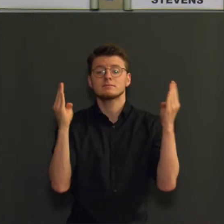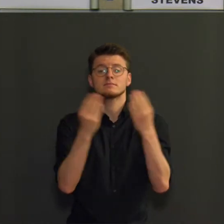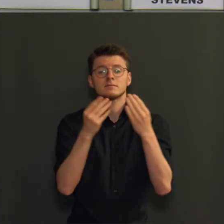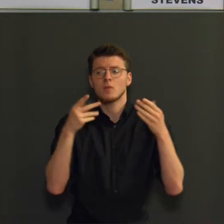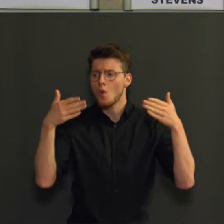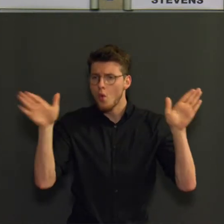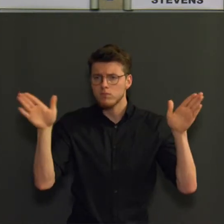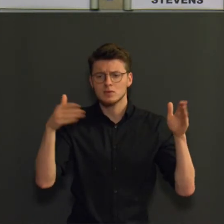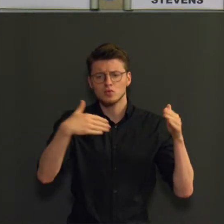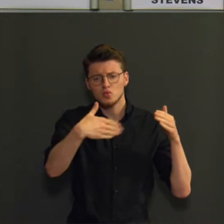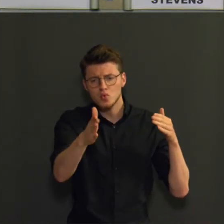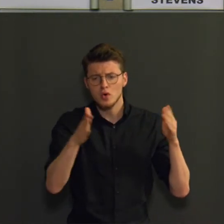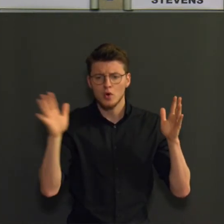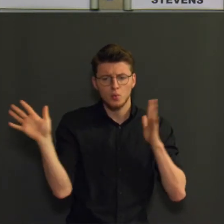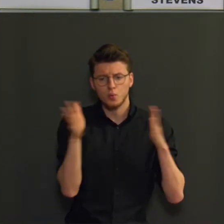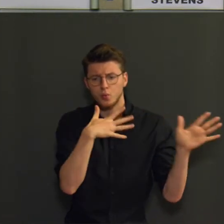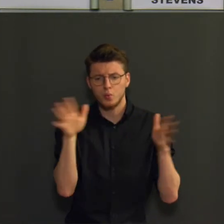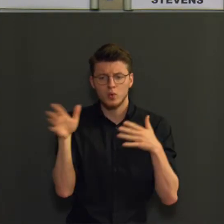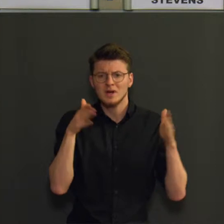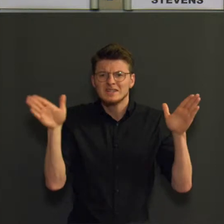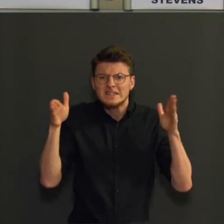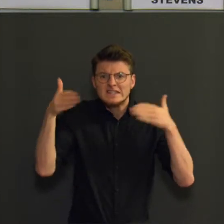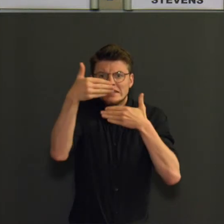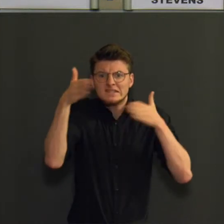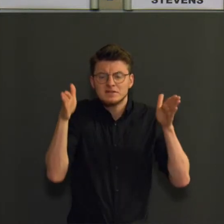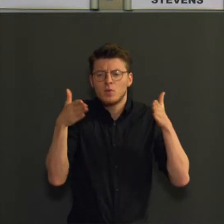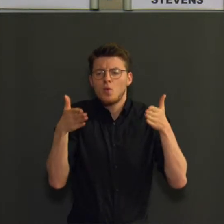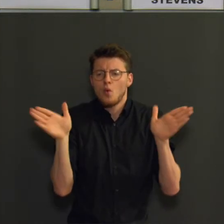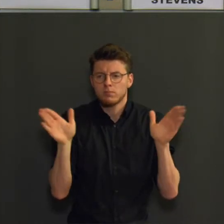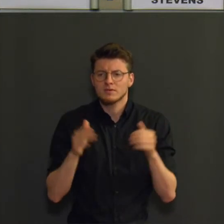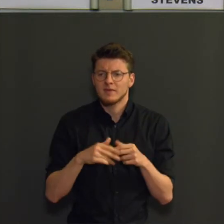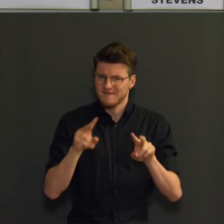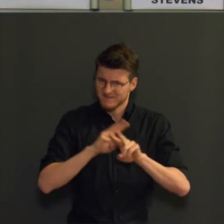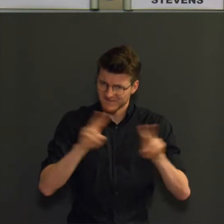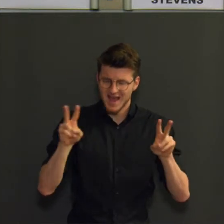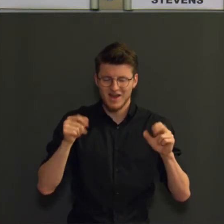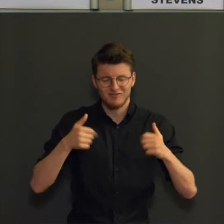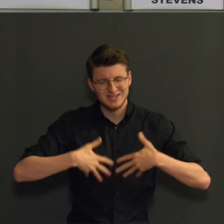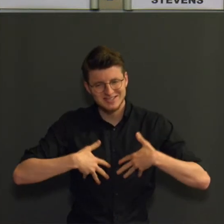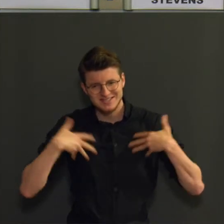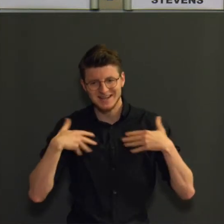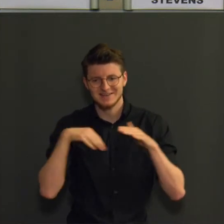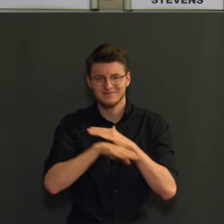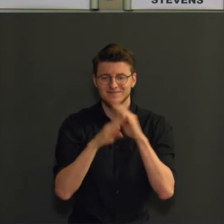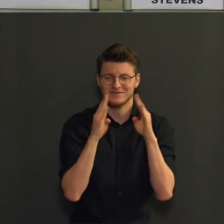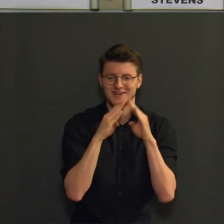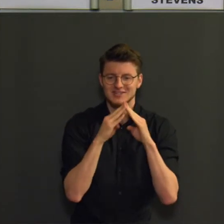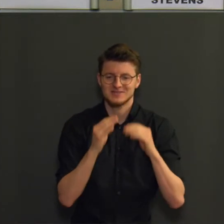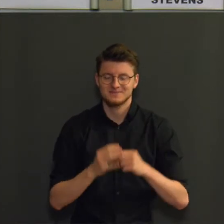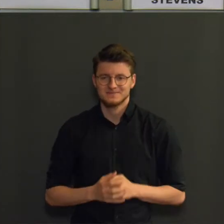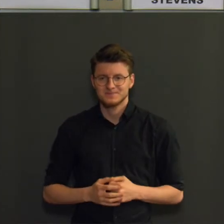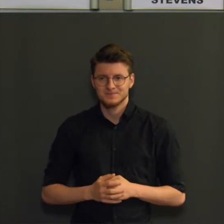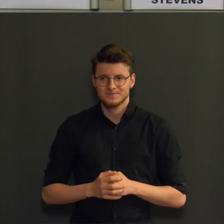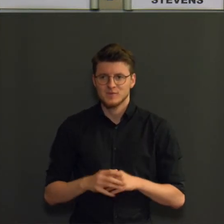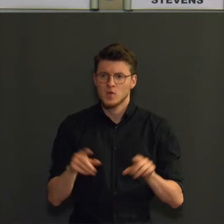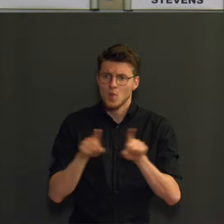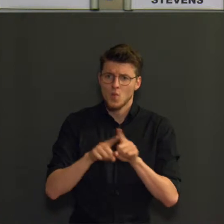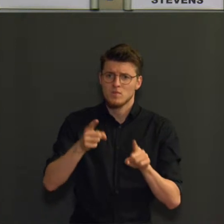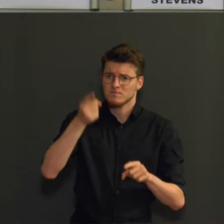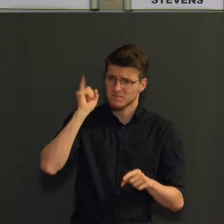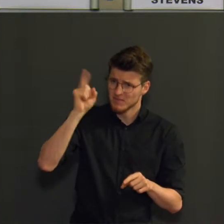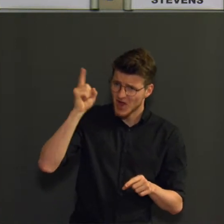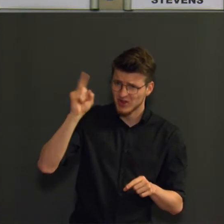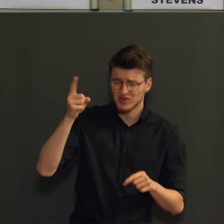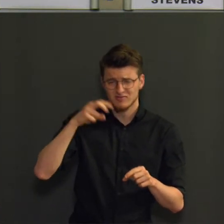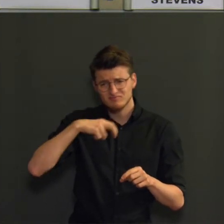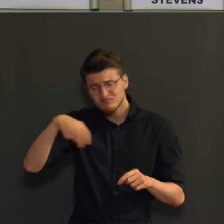manier van elkaars gezelschap. Zoek toch graag de buitenlucht op. Je kan bijvoorbeeld rommelmarkten afschuimen, een bezoek brengen